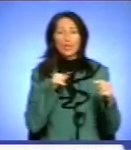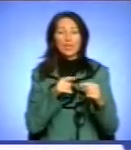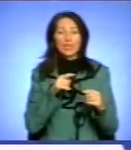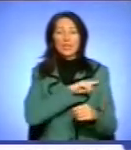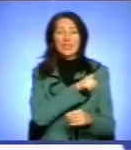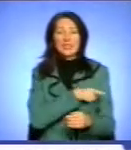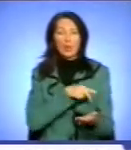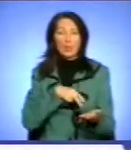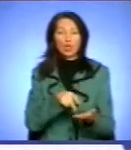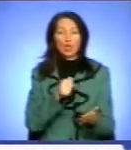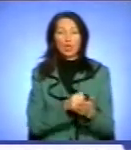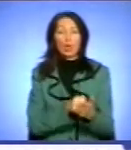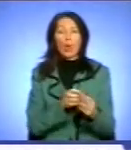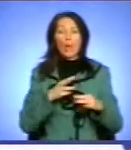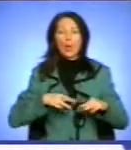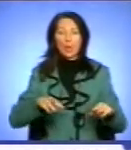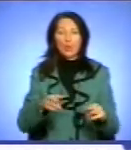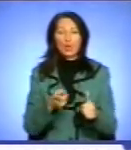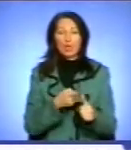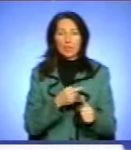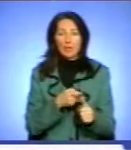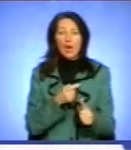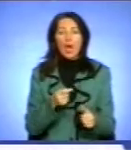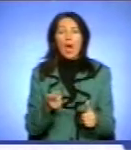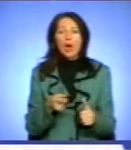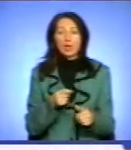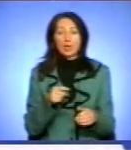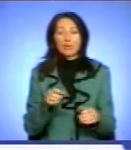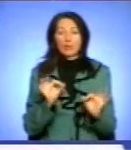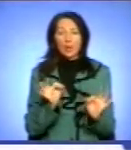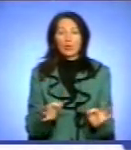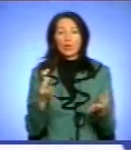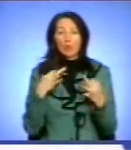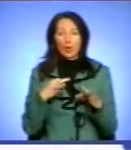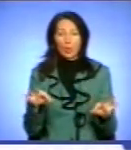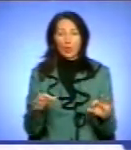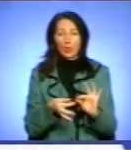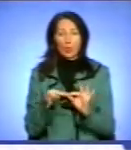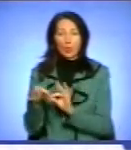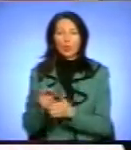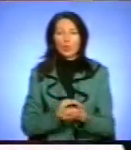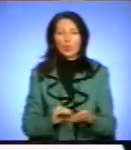називає ознакою справжньої демократії. Подробиці урядового засідання у сюжеті Анастасії Точилової.